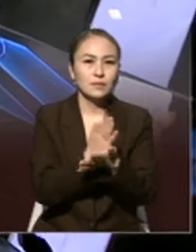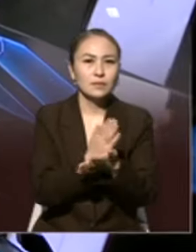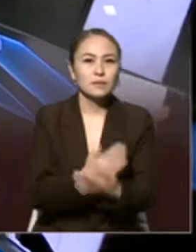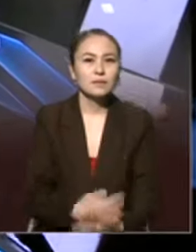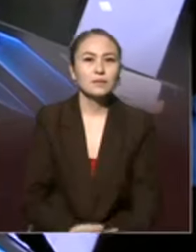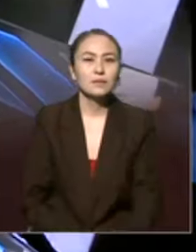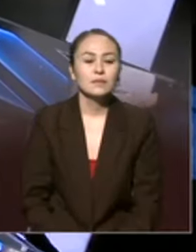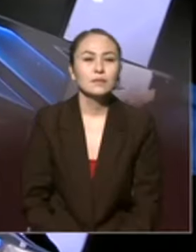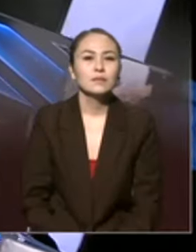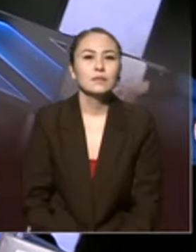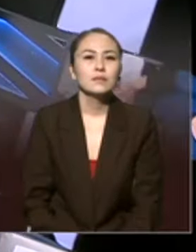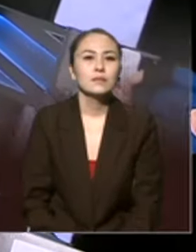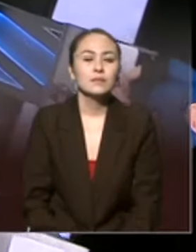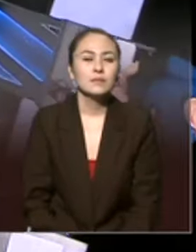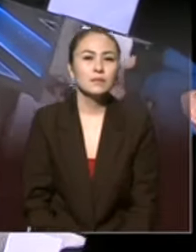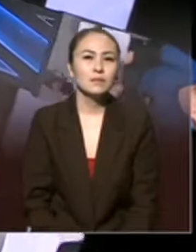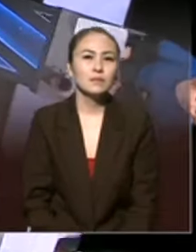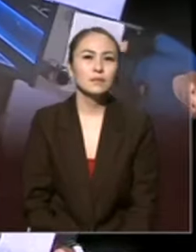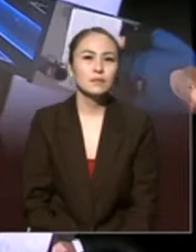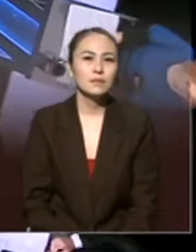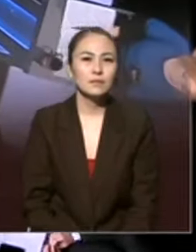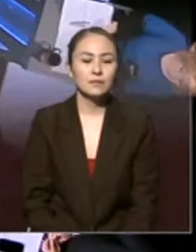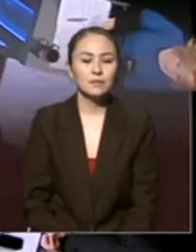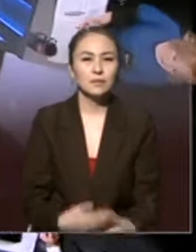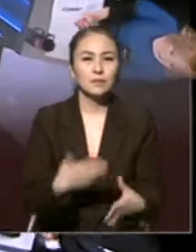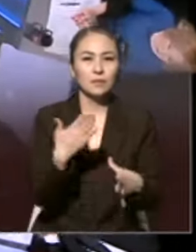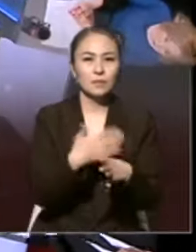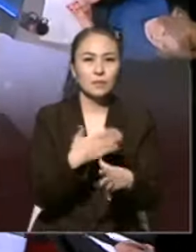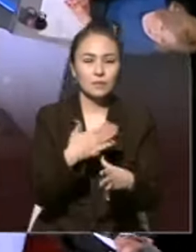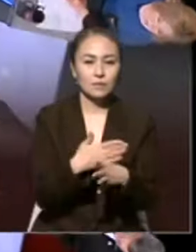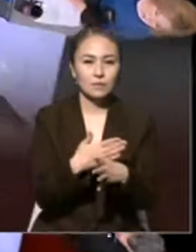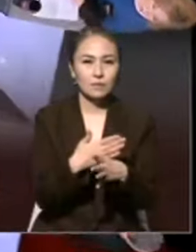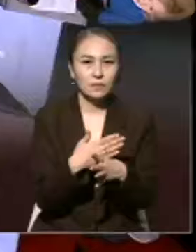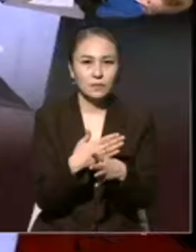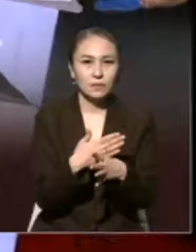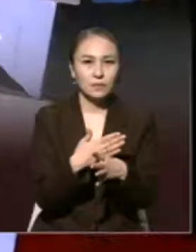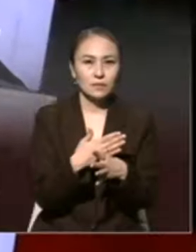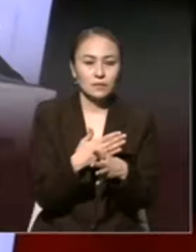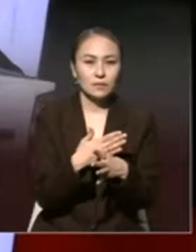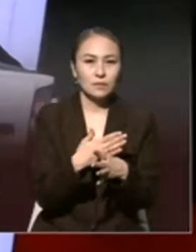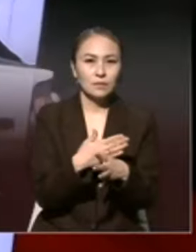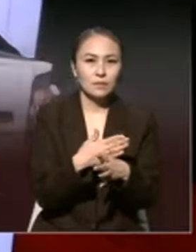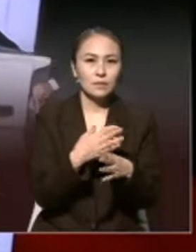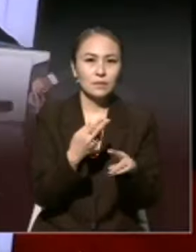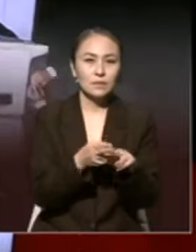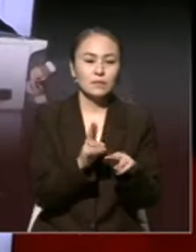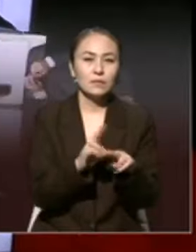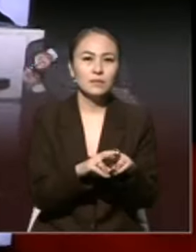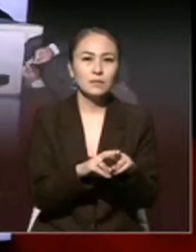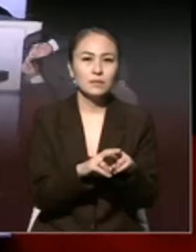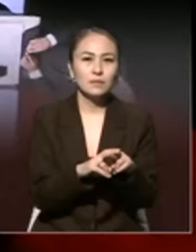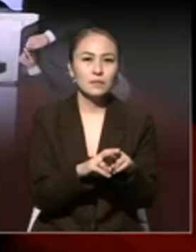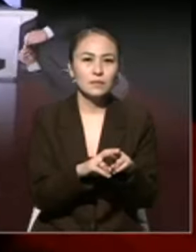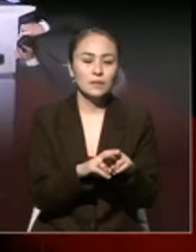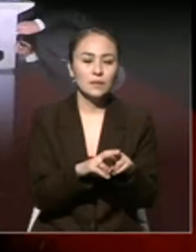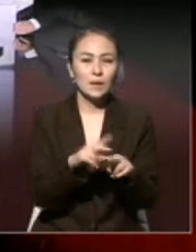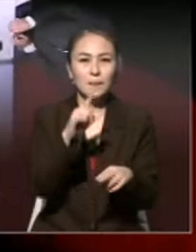жатыр. Және де бір нәрсені айтып кетейін, мынау көмектесетін бір түрткі болған нәрсе осы қасиетті